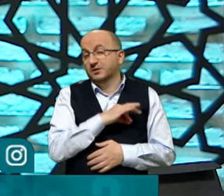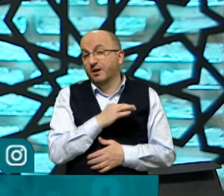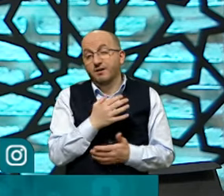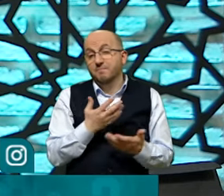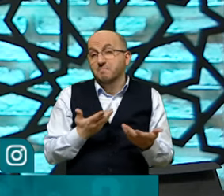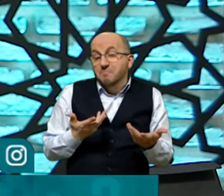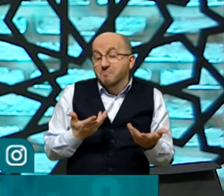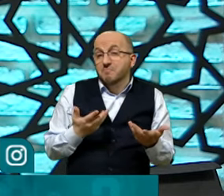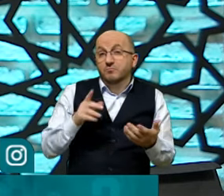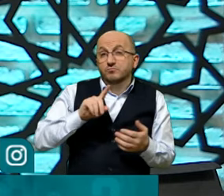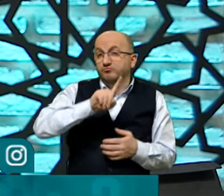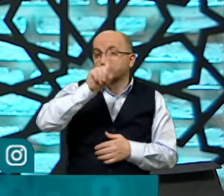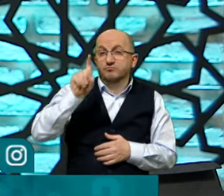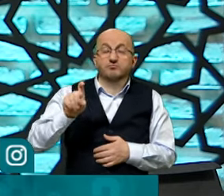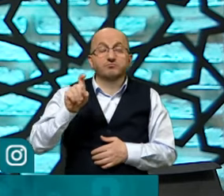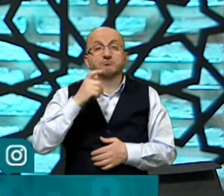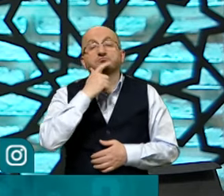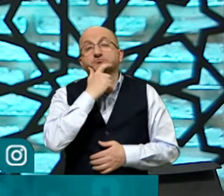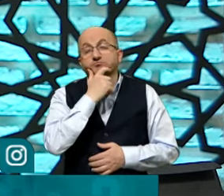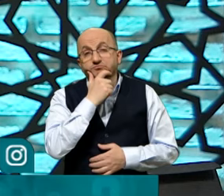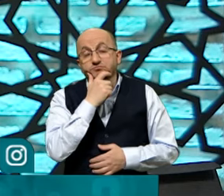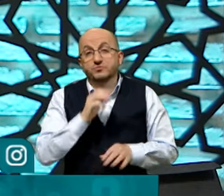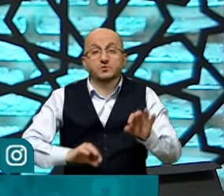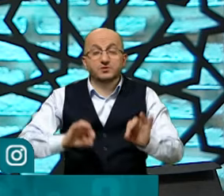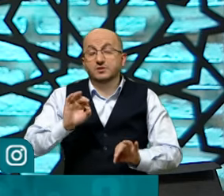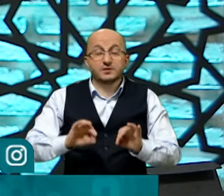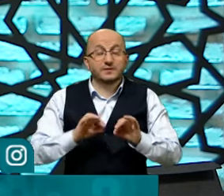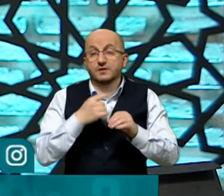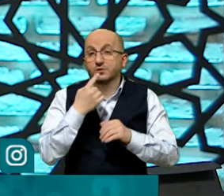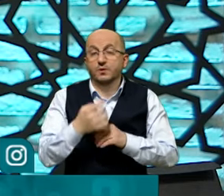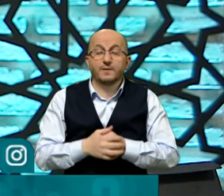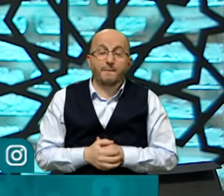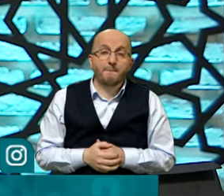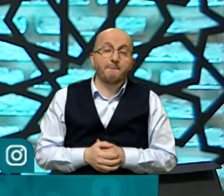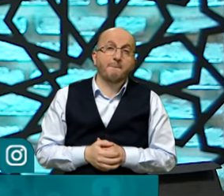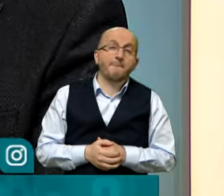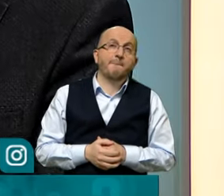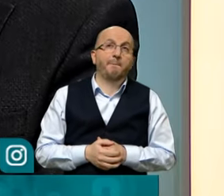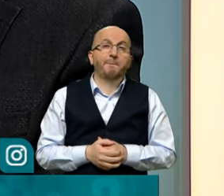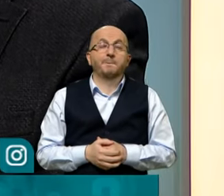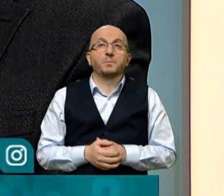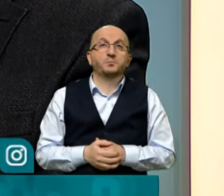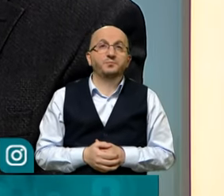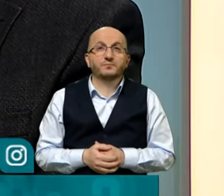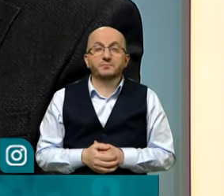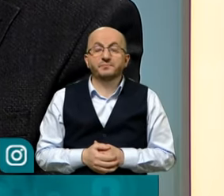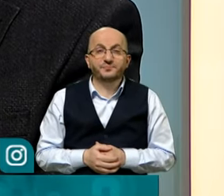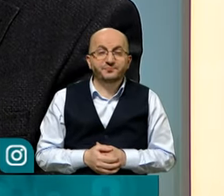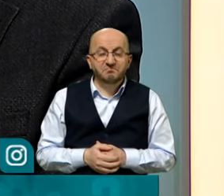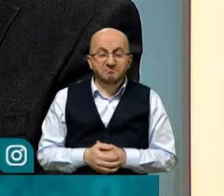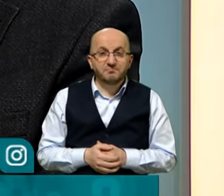diye böyle bir soru işareti düşmüş olabilir bu açıdan değerlendirildiğinde ne söylersiniz Yani bu açıdan da